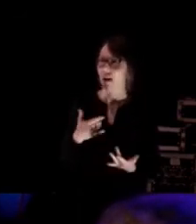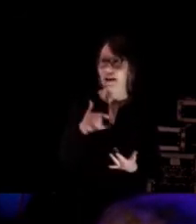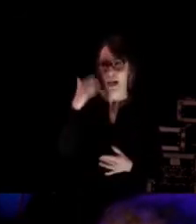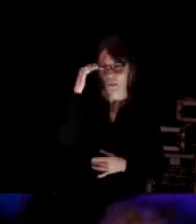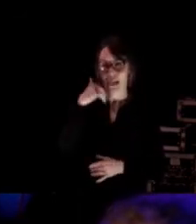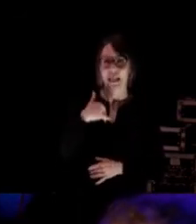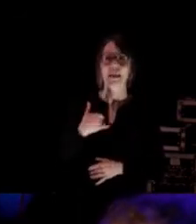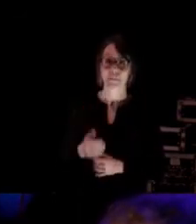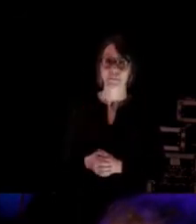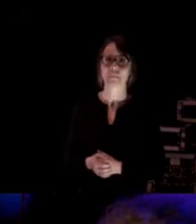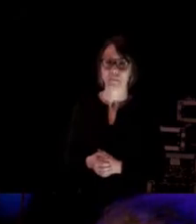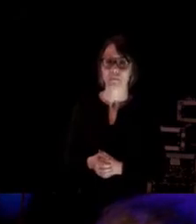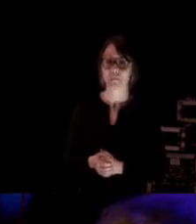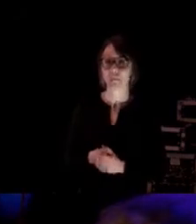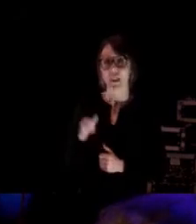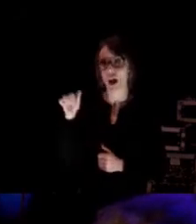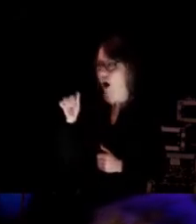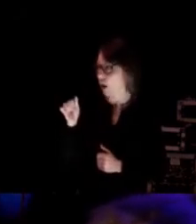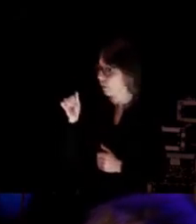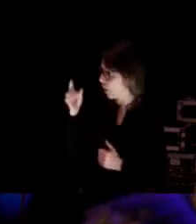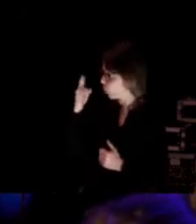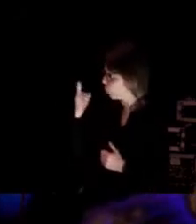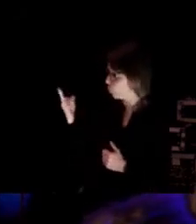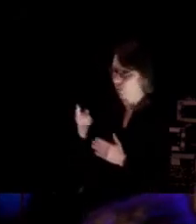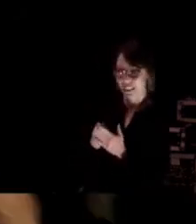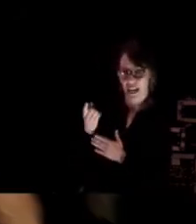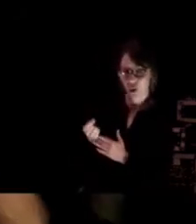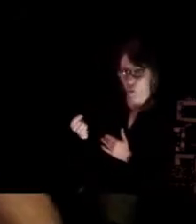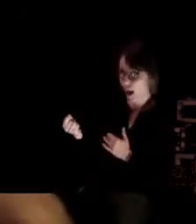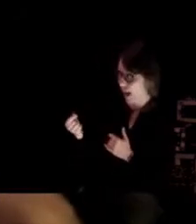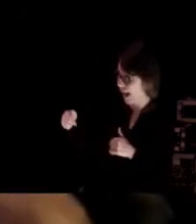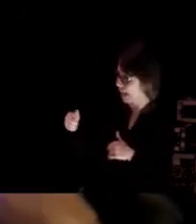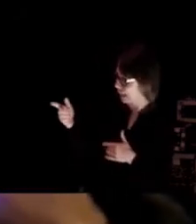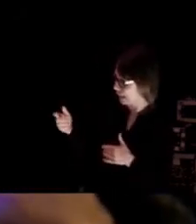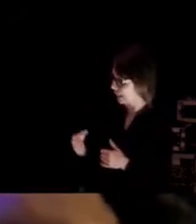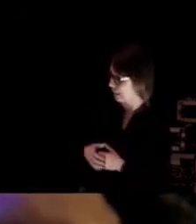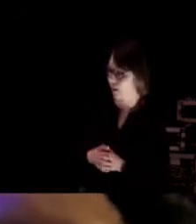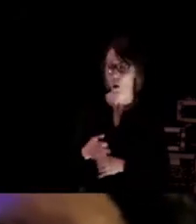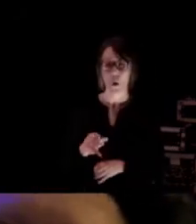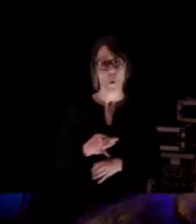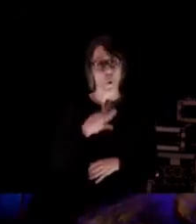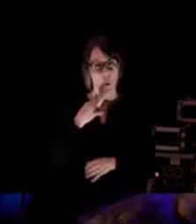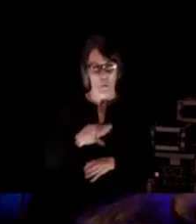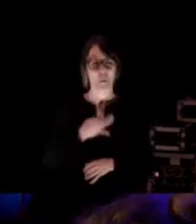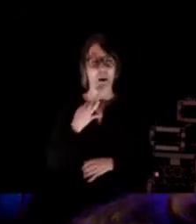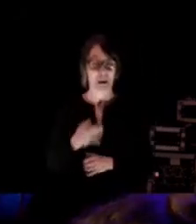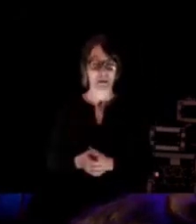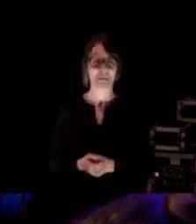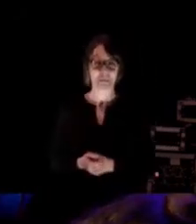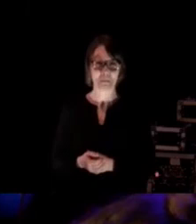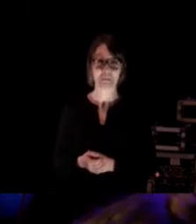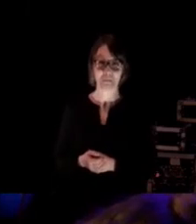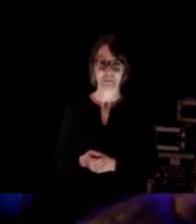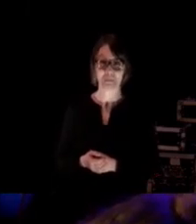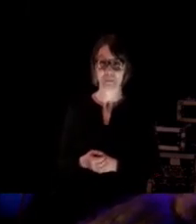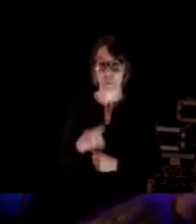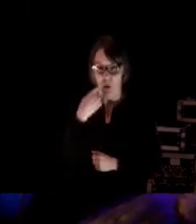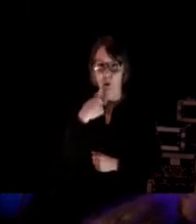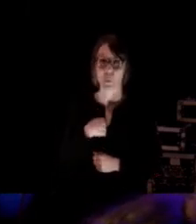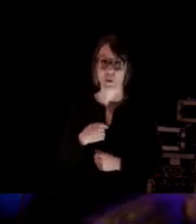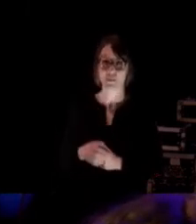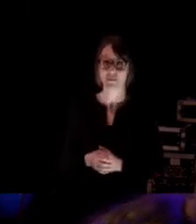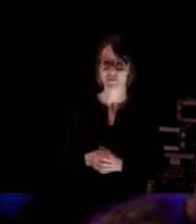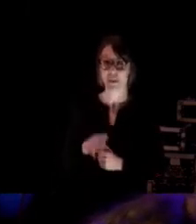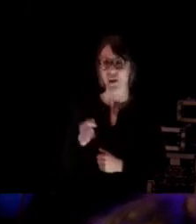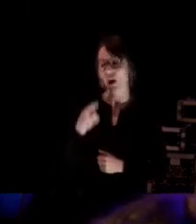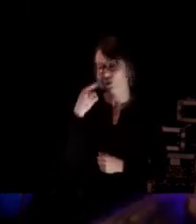mener. Annika, tror du det kommer til å skje noe her? Det håper jeg. Og jeg tror det. Ja,